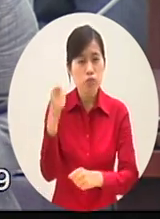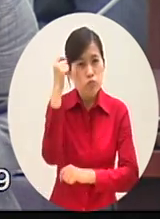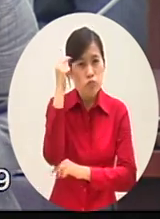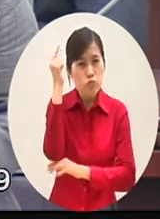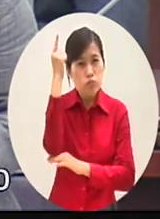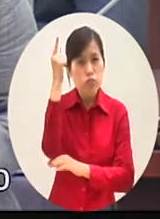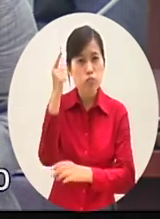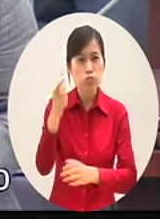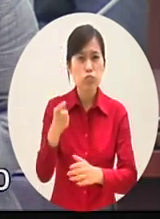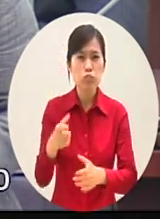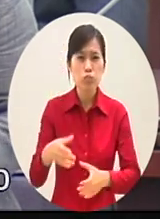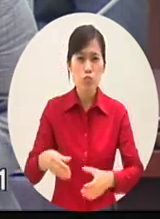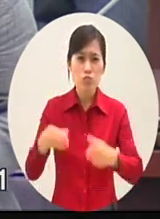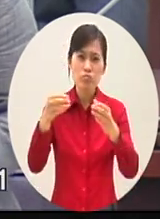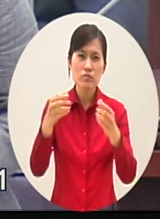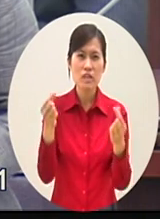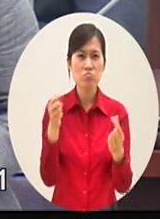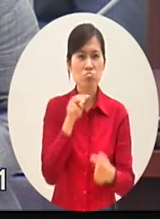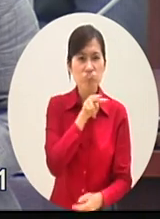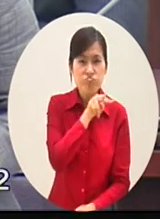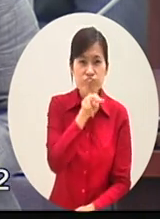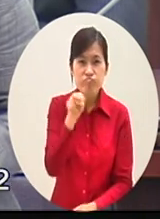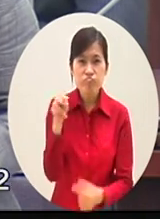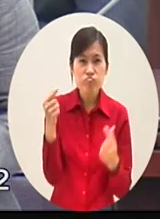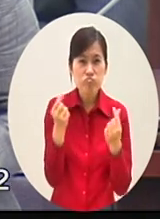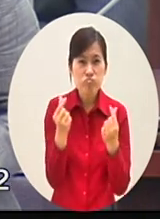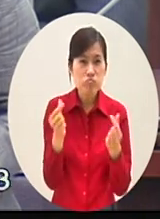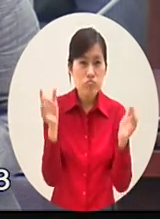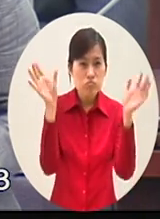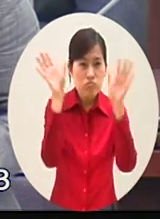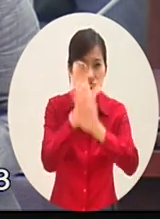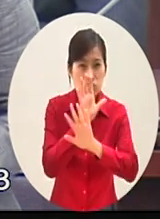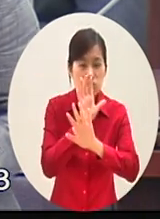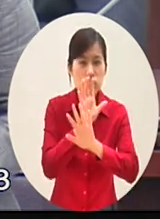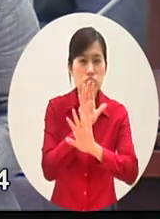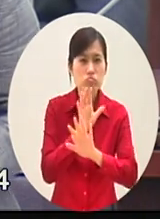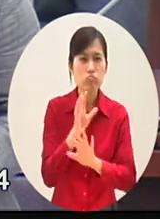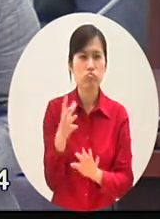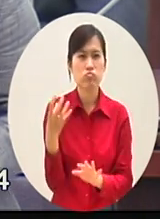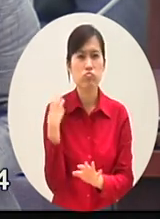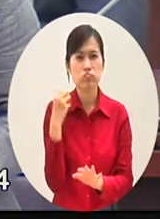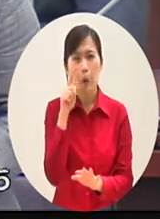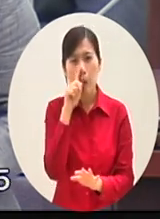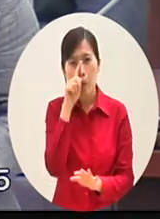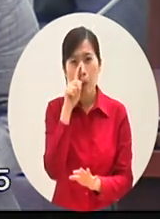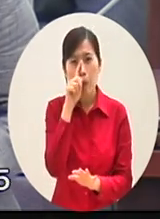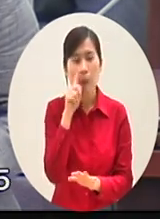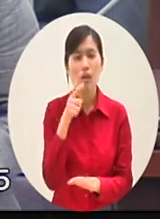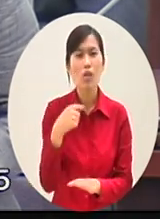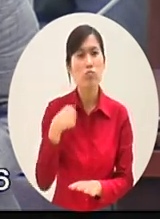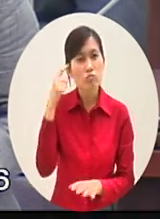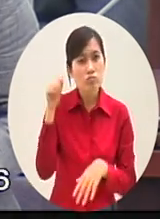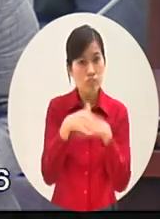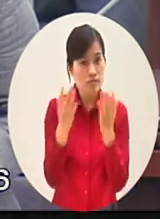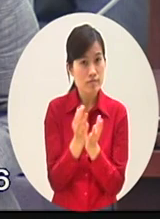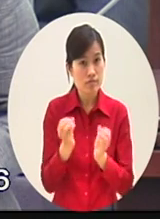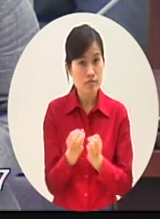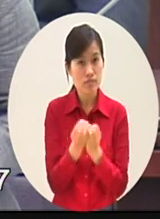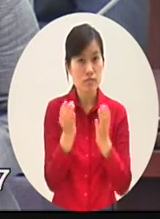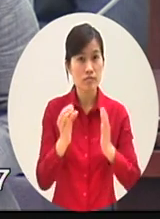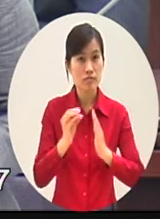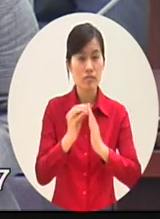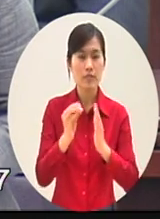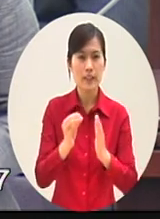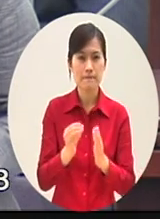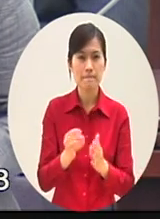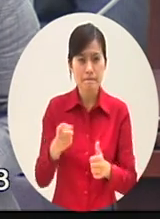看的话都觉得破破旧旧或是很黑暗，所以我已经请我们的都发局是不是可以先从社区总体营造的观念啊，